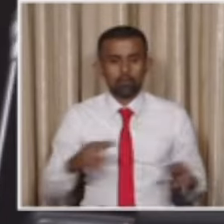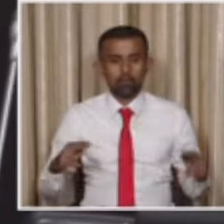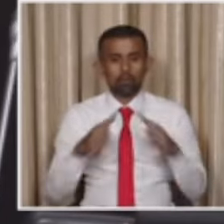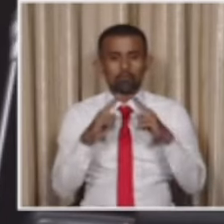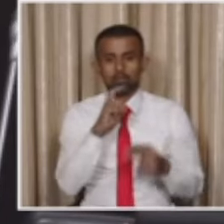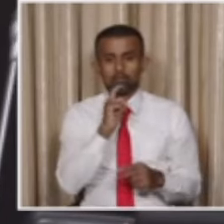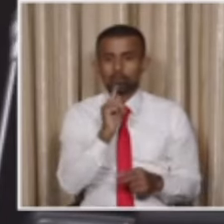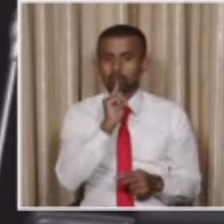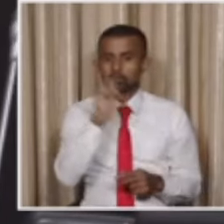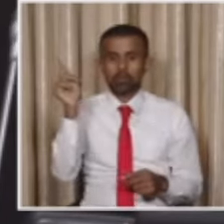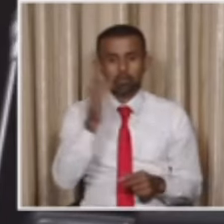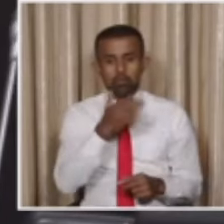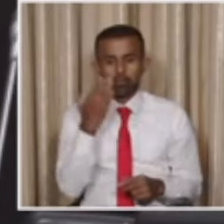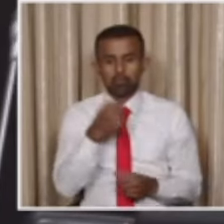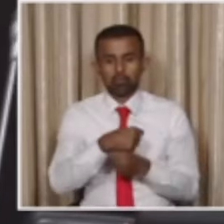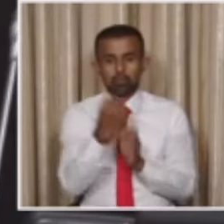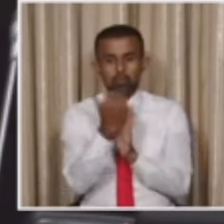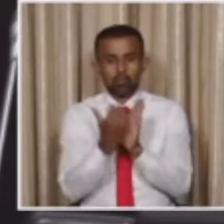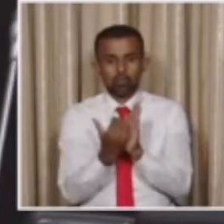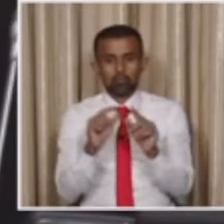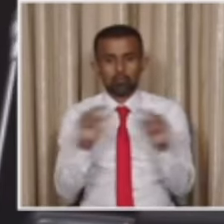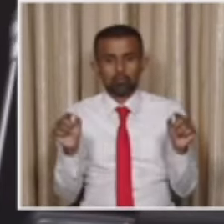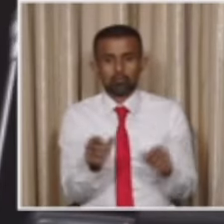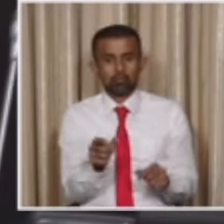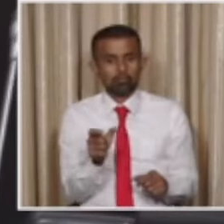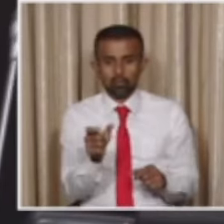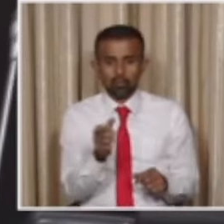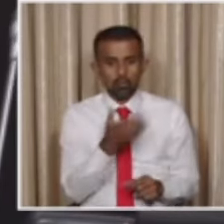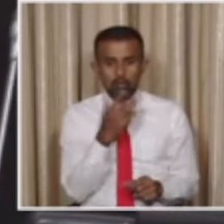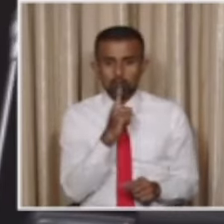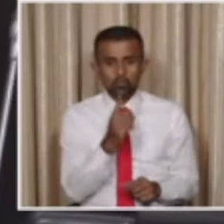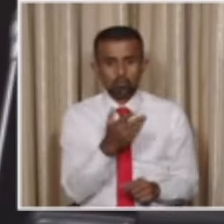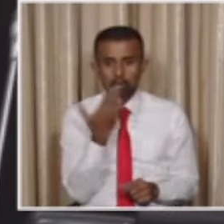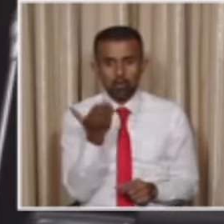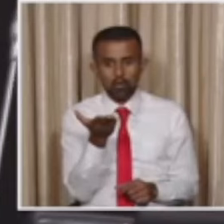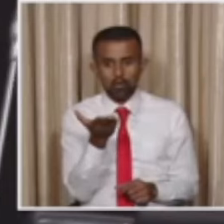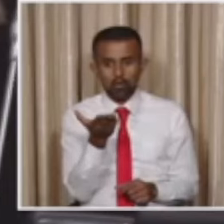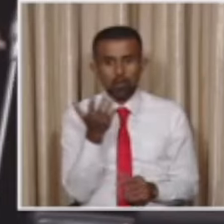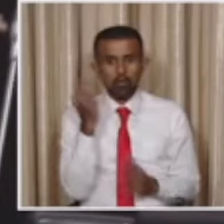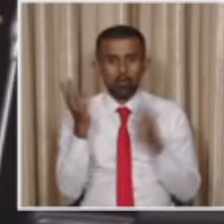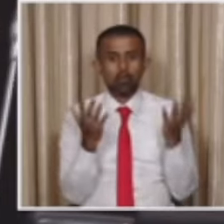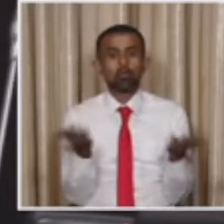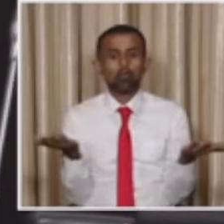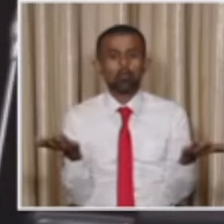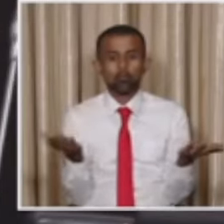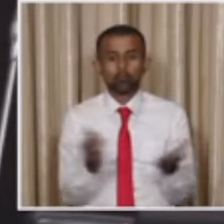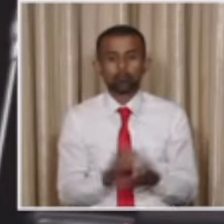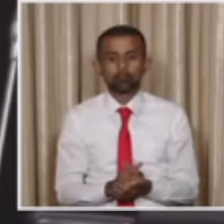ශ්‍රේෂ්ඨාධිකරණයට ගිහිල්ලා කියන්න පුළුවන් ද ආණ්ඩු ක්‍රම විවස්ථාවේ පරිච්ඡේදයක් අතිටවන්න කියලා? ලෝකෙ මොන රටේද මේක වෙලා